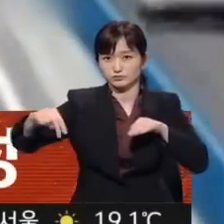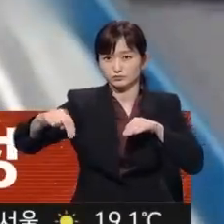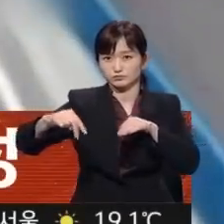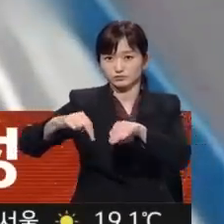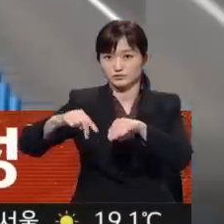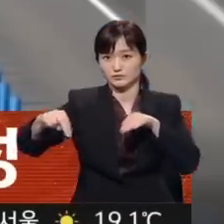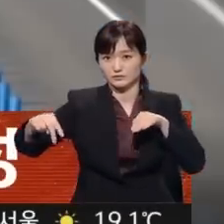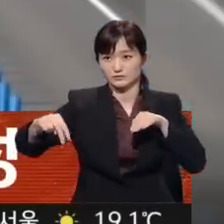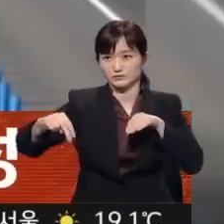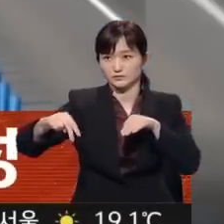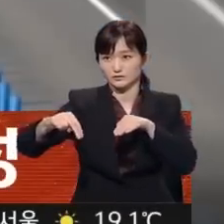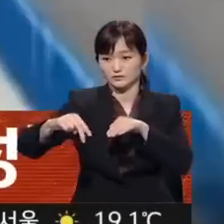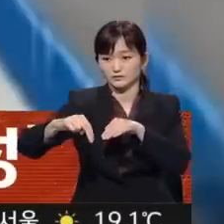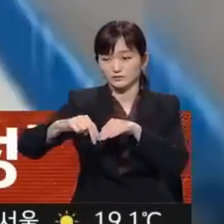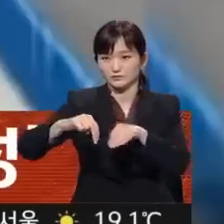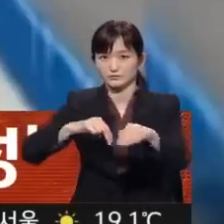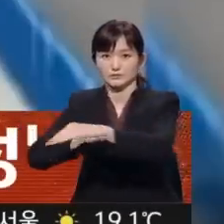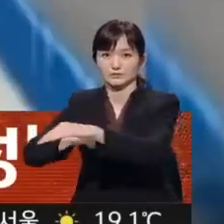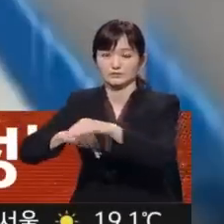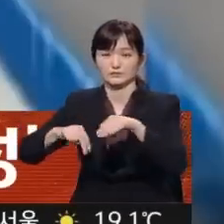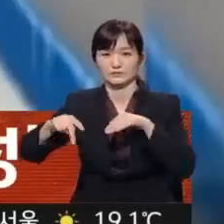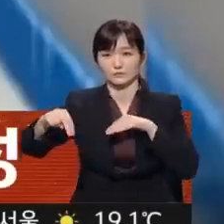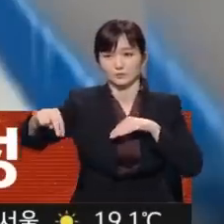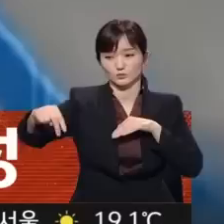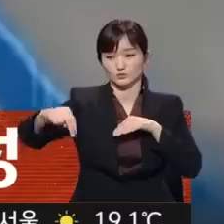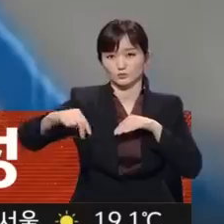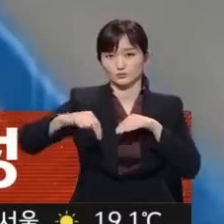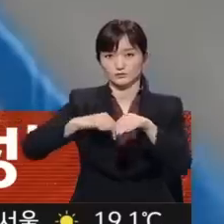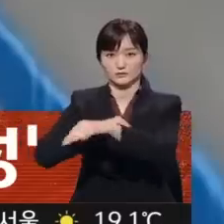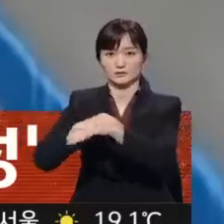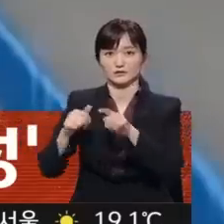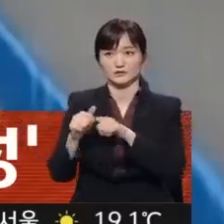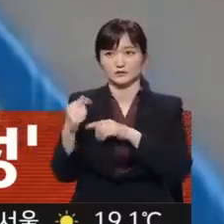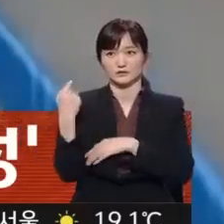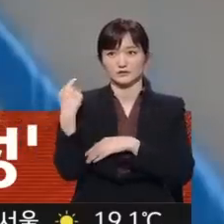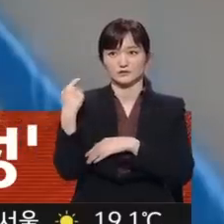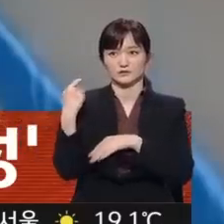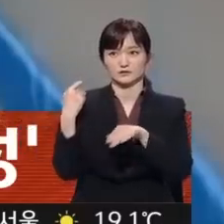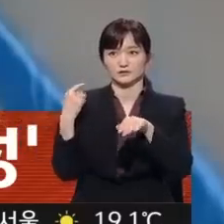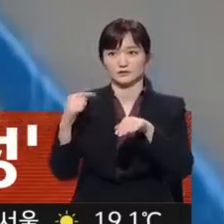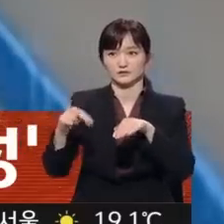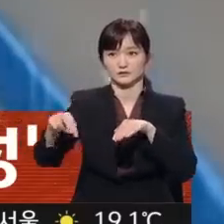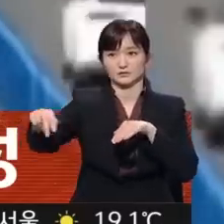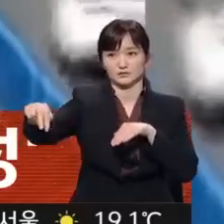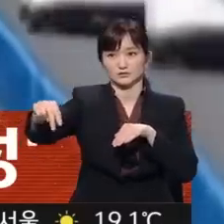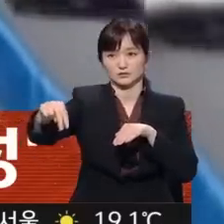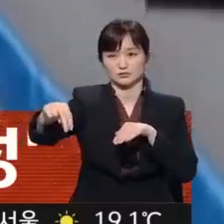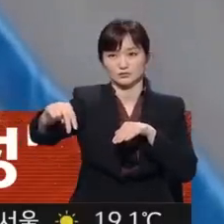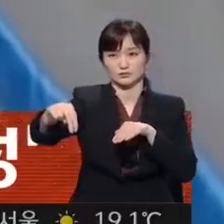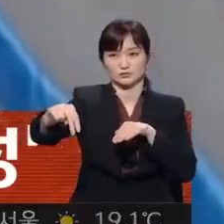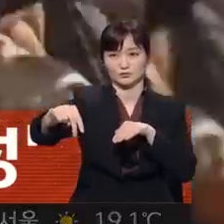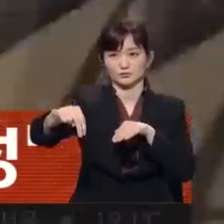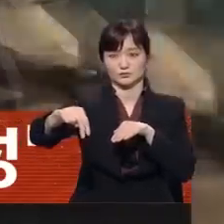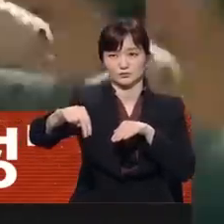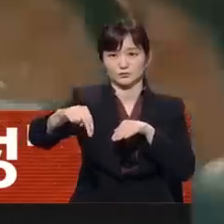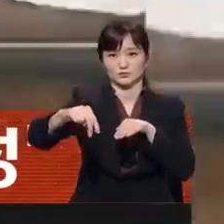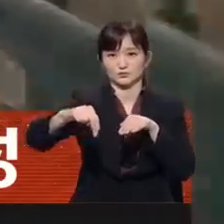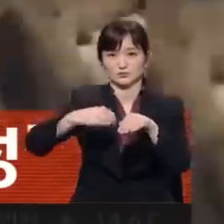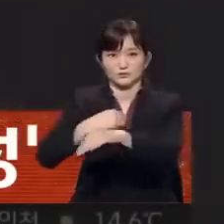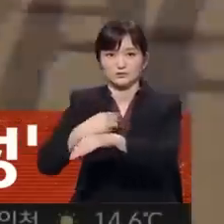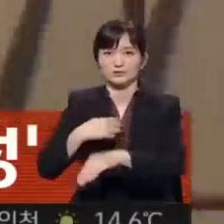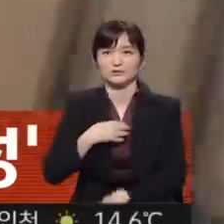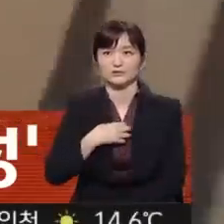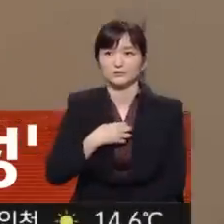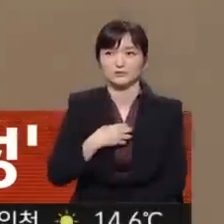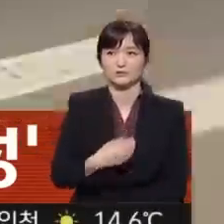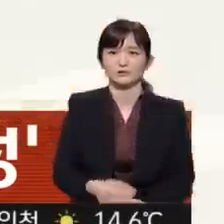하는데요. 차는 이 남성을 겨우겨우 피해갑니다. 이 남성은 뒤에오는 차들에도 몸을 들이대면서 정말 위험천만한 상황을